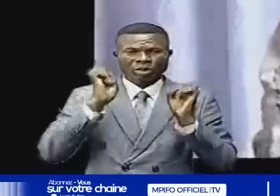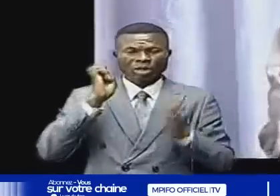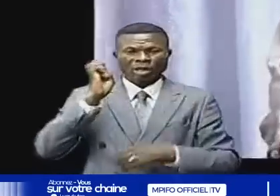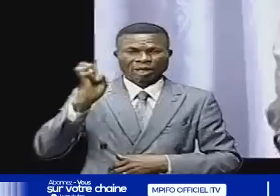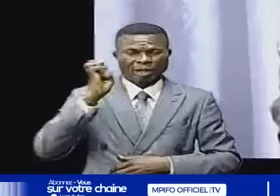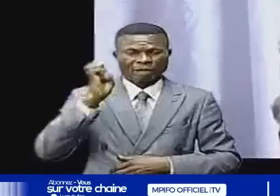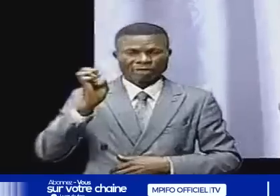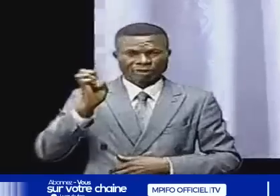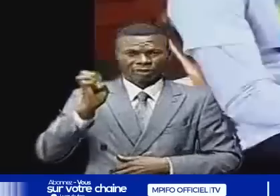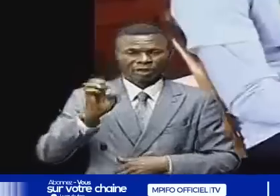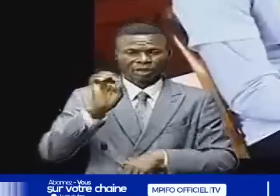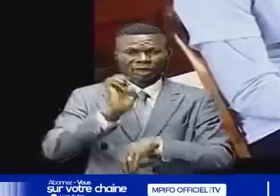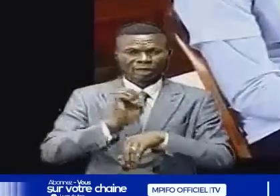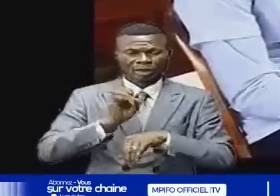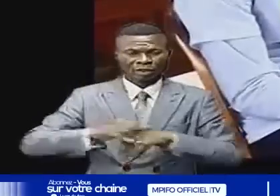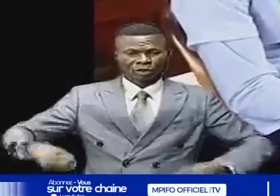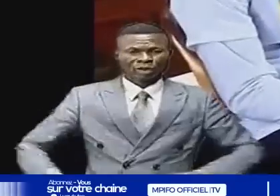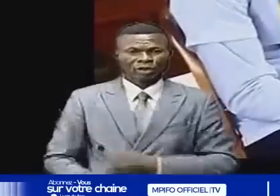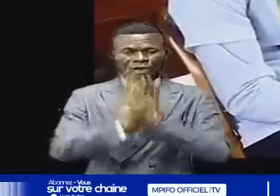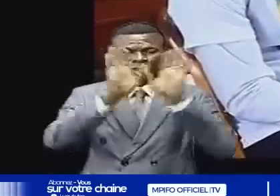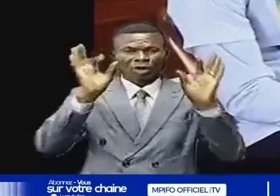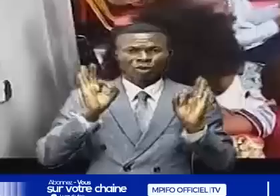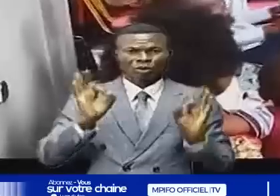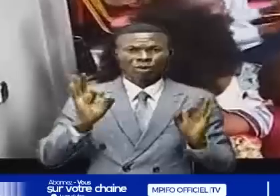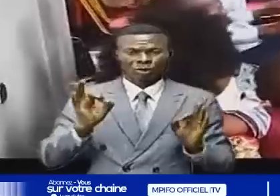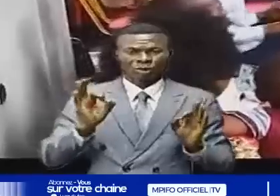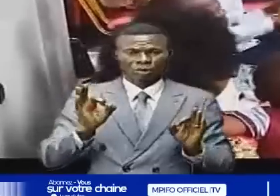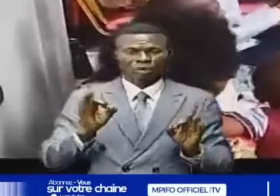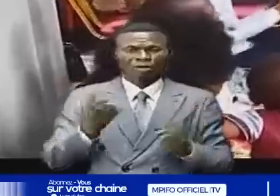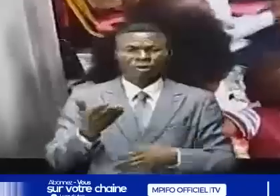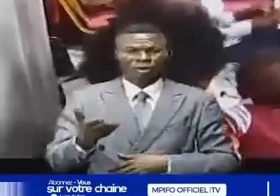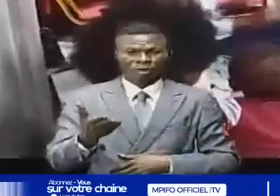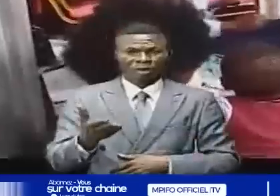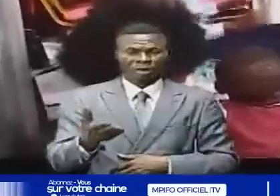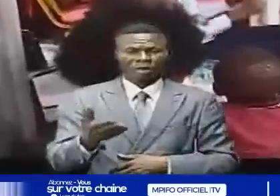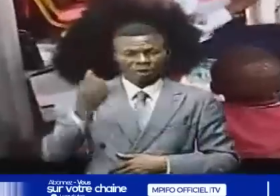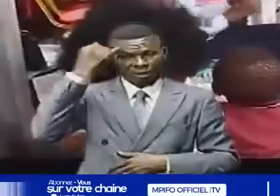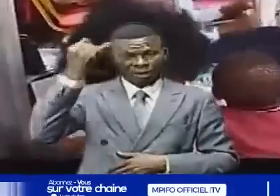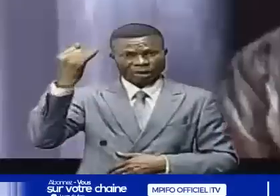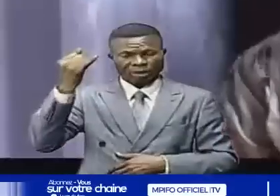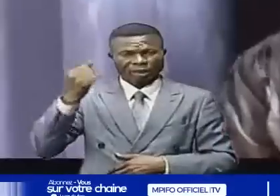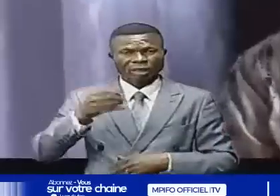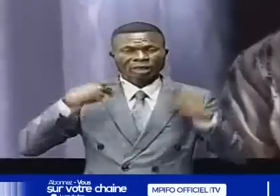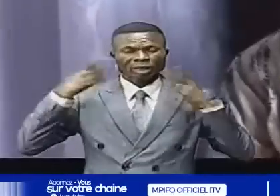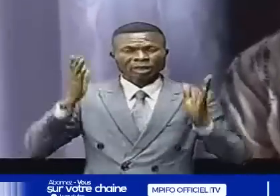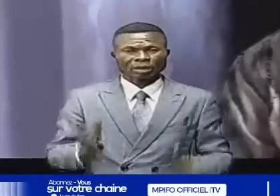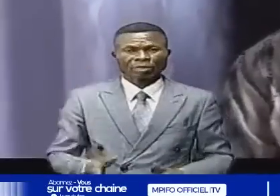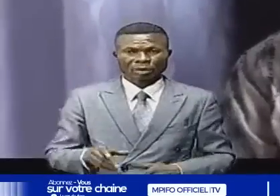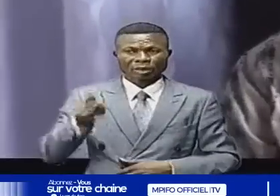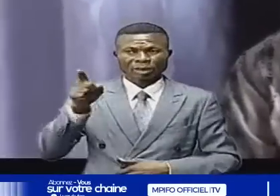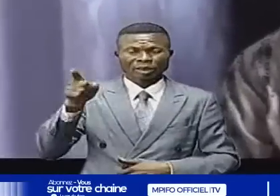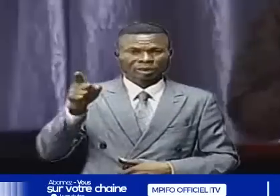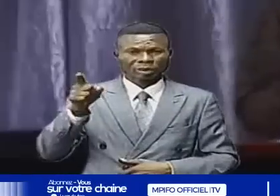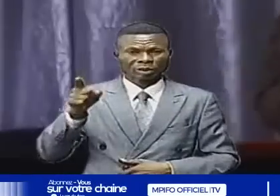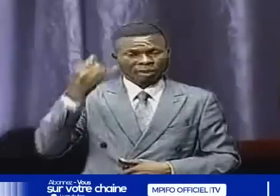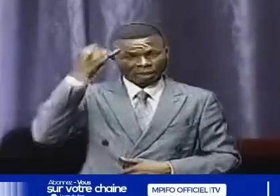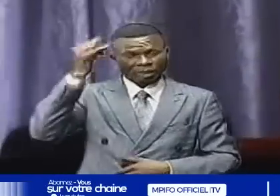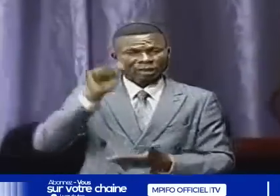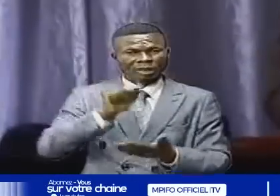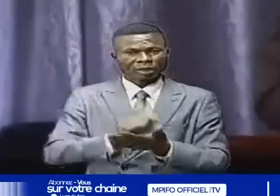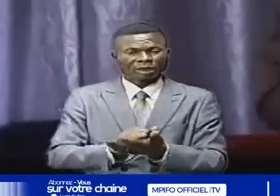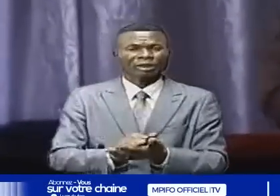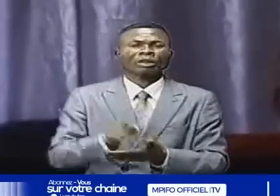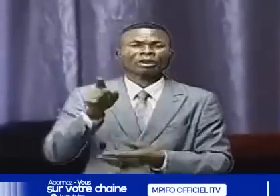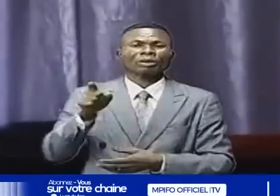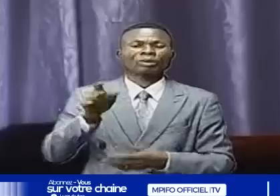Nouvelle Jérusalem et l'ONG des forces de conviction dont l'initiateur est le pasteur Amos Koumou. Sous l'initiative du président Amos